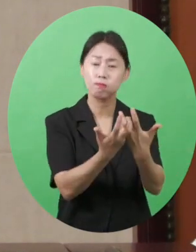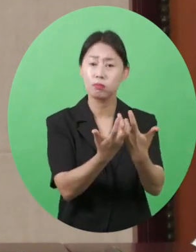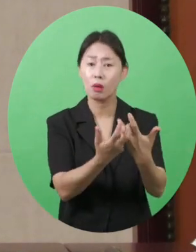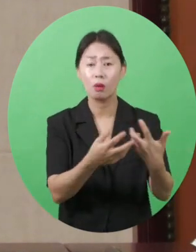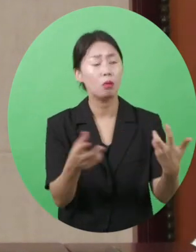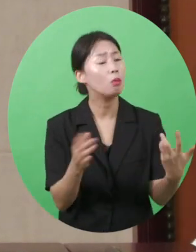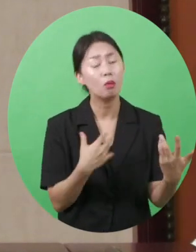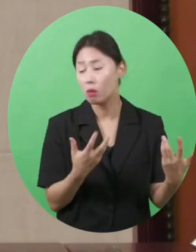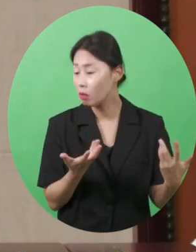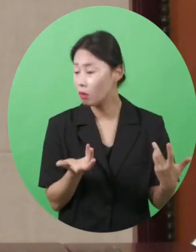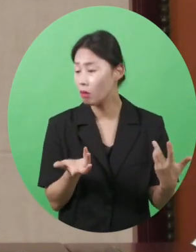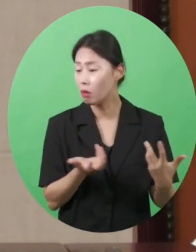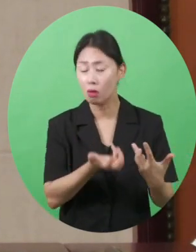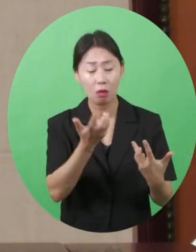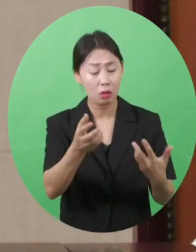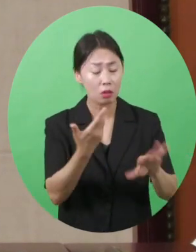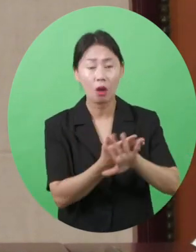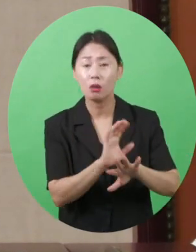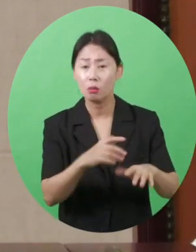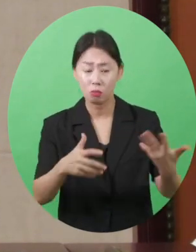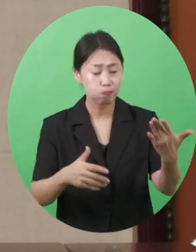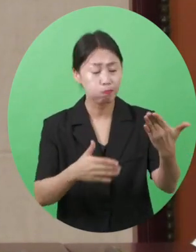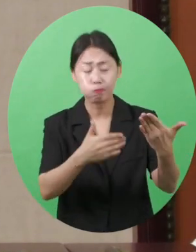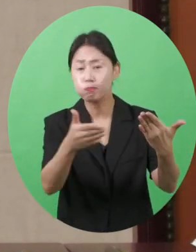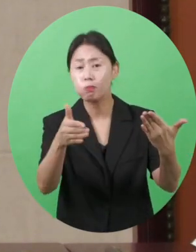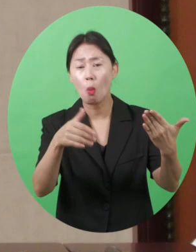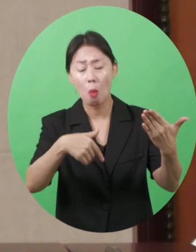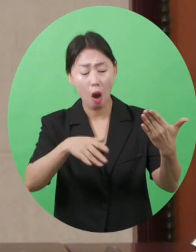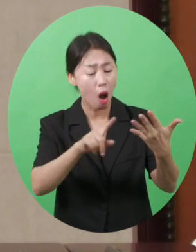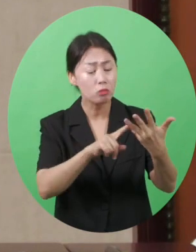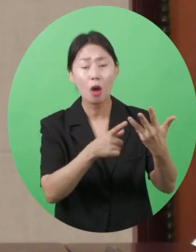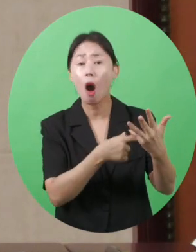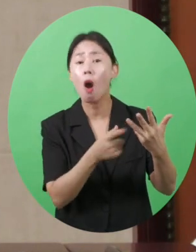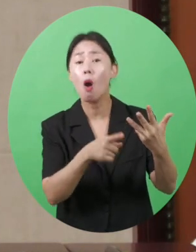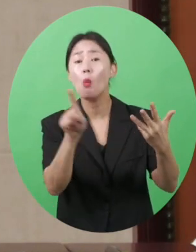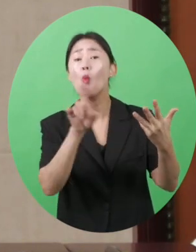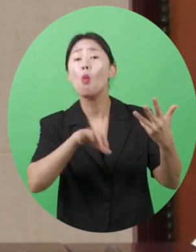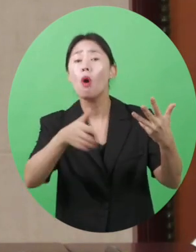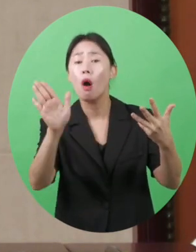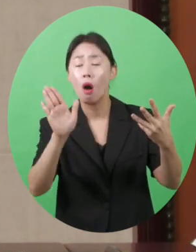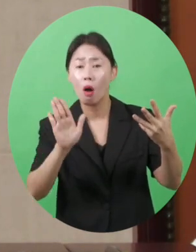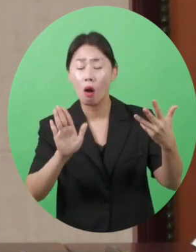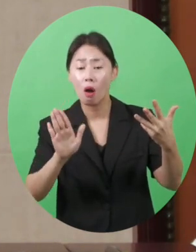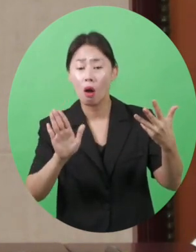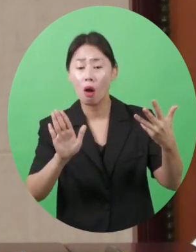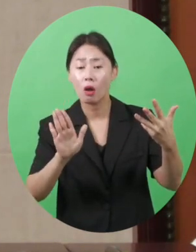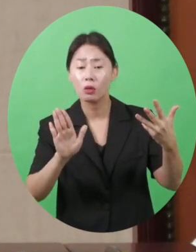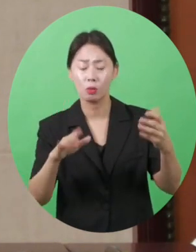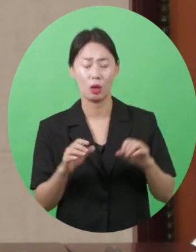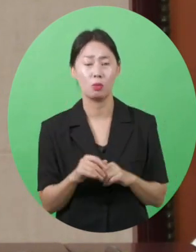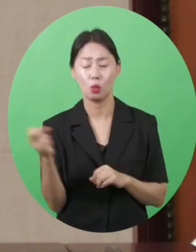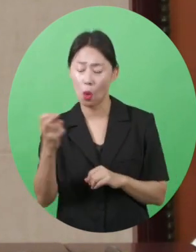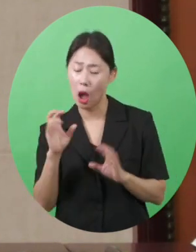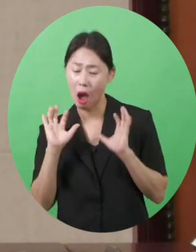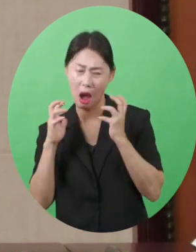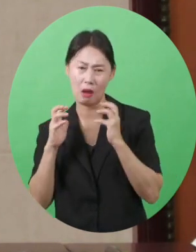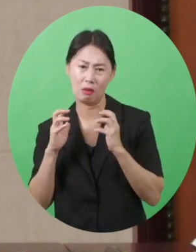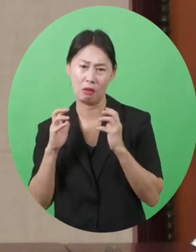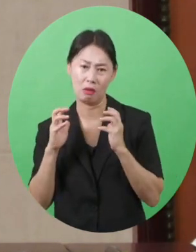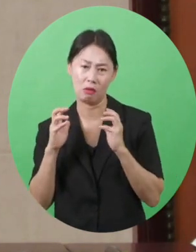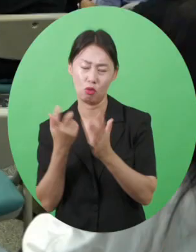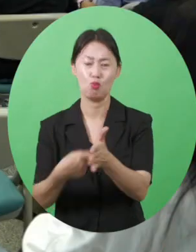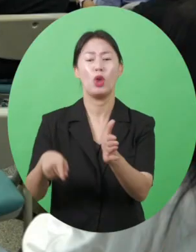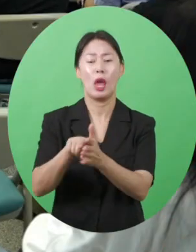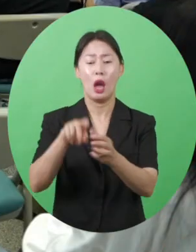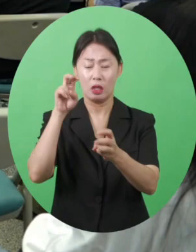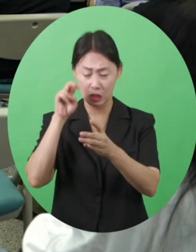이제 그런 상황들을 반영해서 필요하고 아동 쉼터 특히 추가로 빨리 설치되었으면 좋겠다는 말씀을